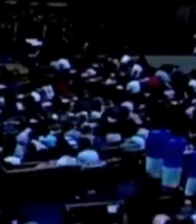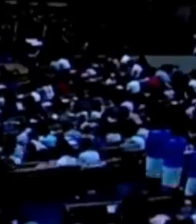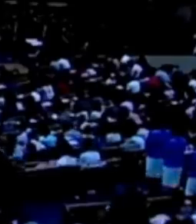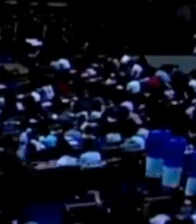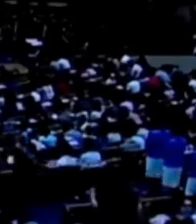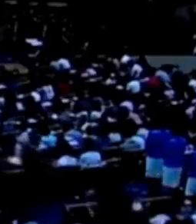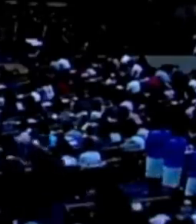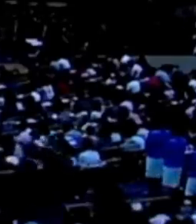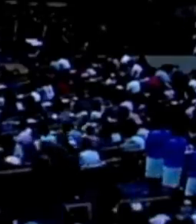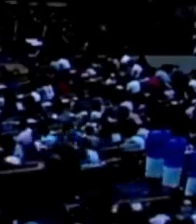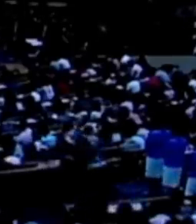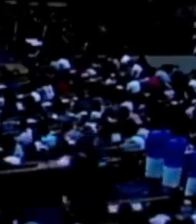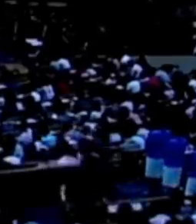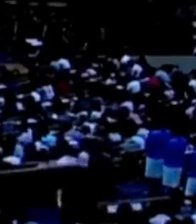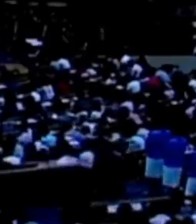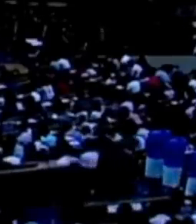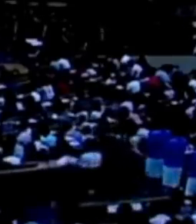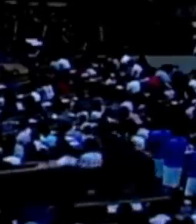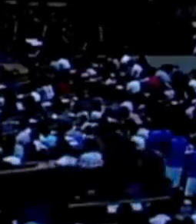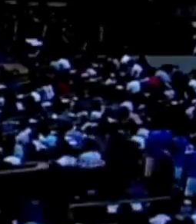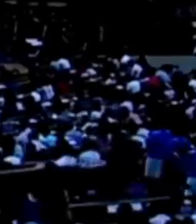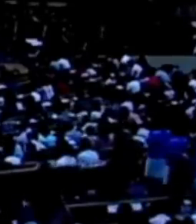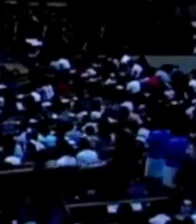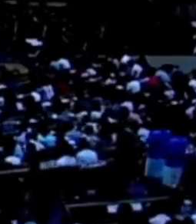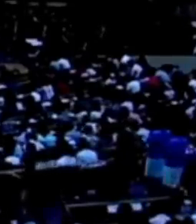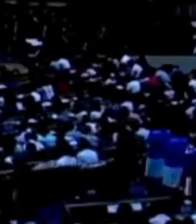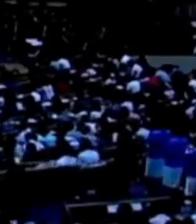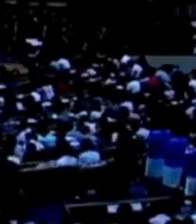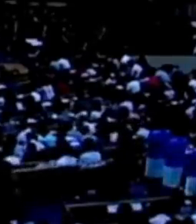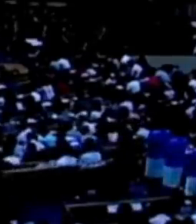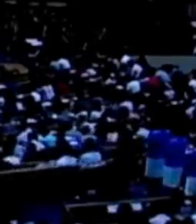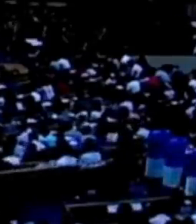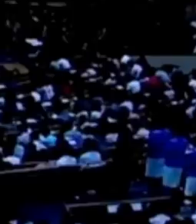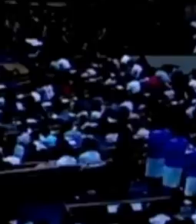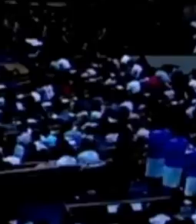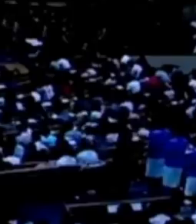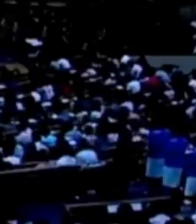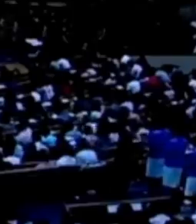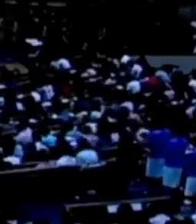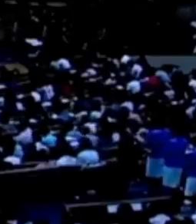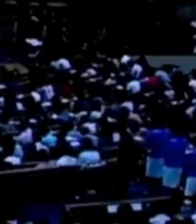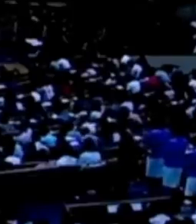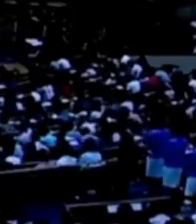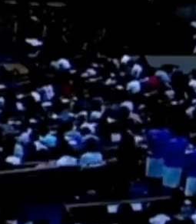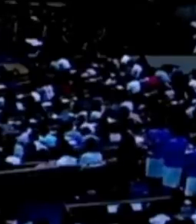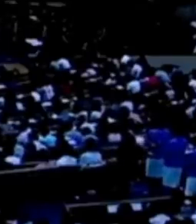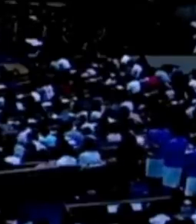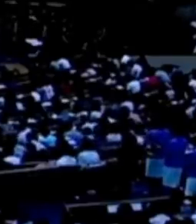하나님의 영화 질소의 사로잡아 주시기를 원하고 구해준 2분 들어주시오